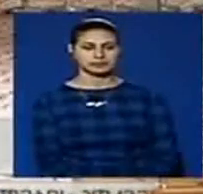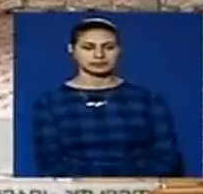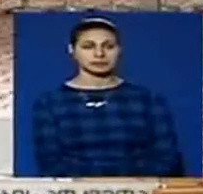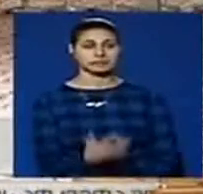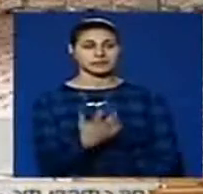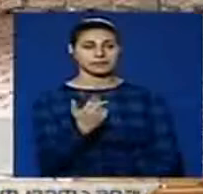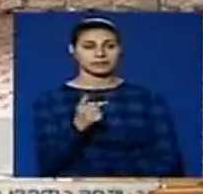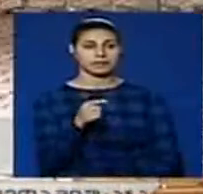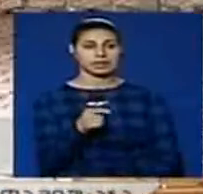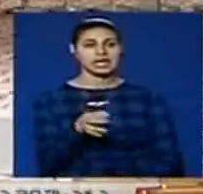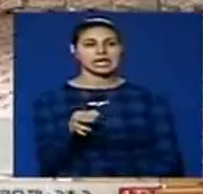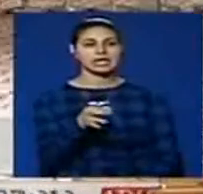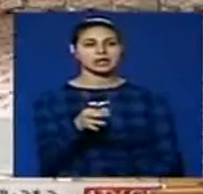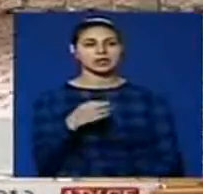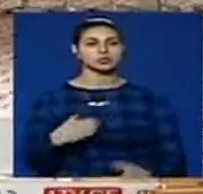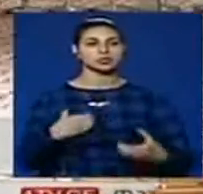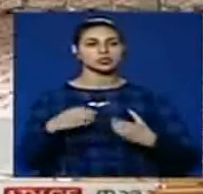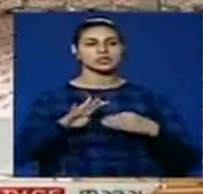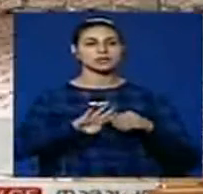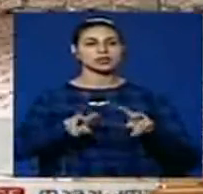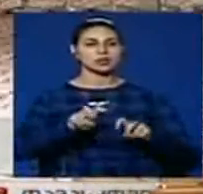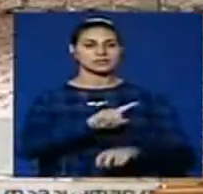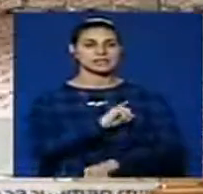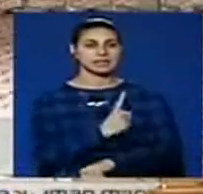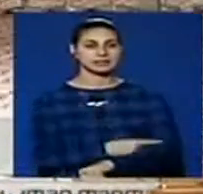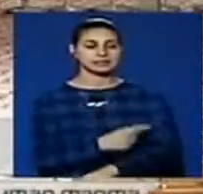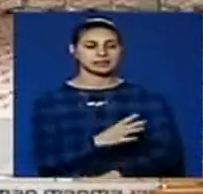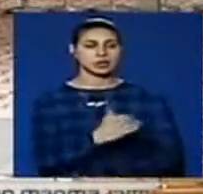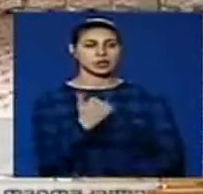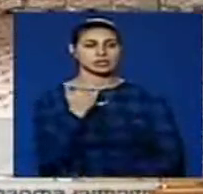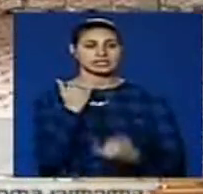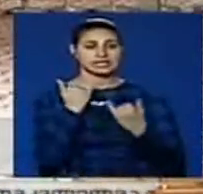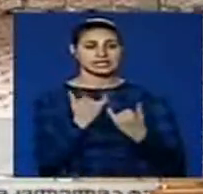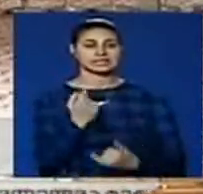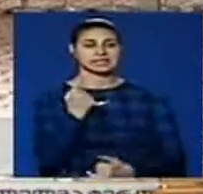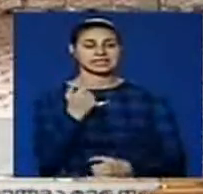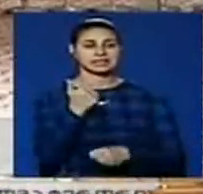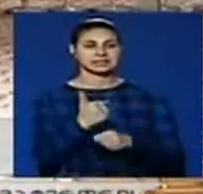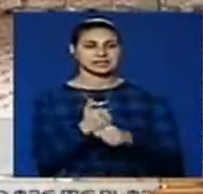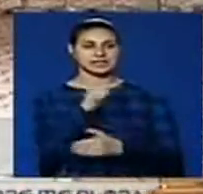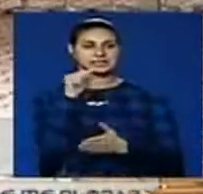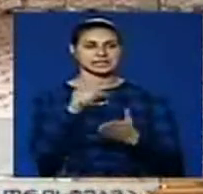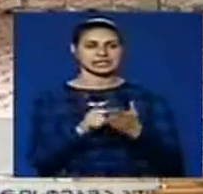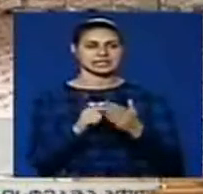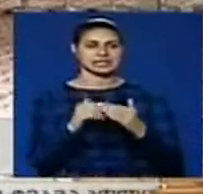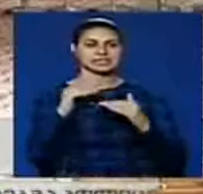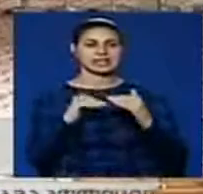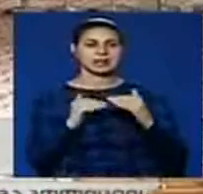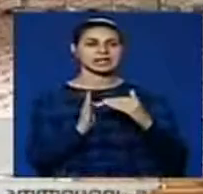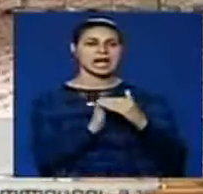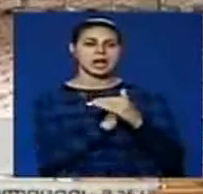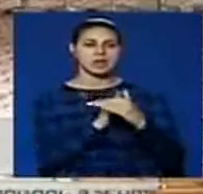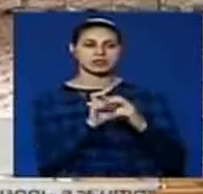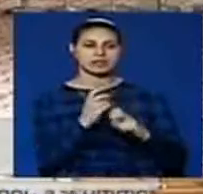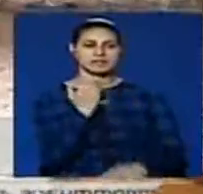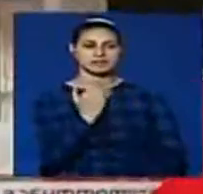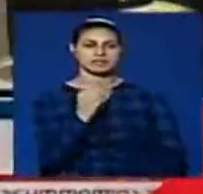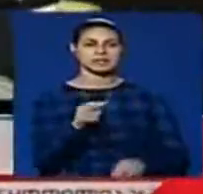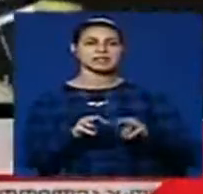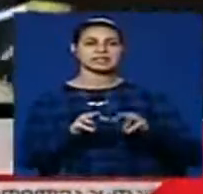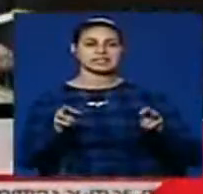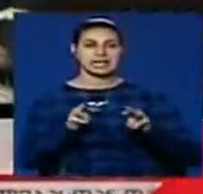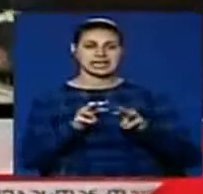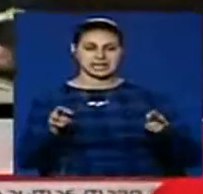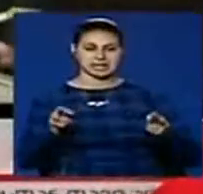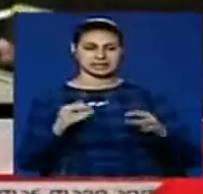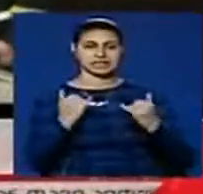სწორედ რეგიონის უსაფრთხოების განმტკიცება იყო დღეს ერთ-ერთი მთავარი საკითხი სამხრეთ აღმოსავლეთ ევროპის თავდაცვის მინისტერიალზე. დღეს